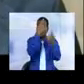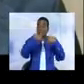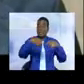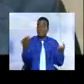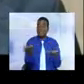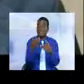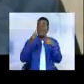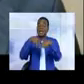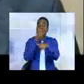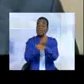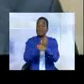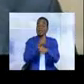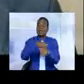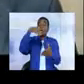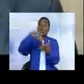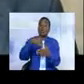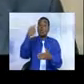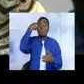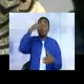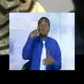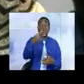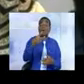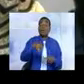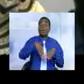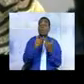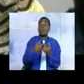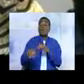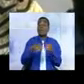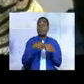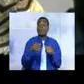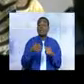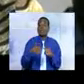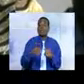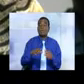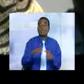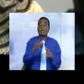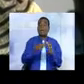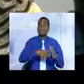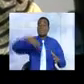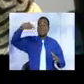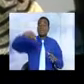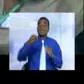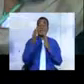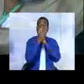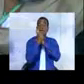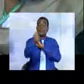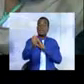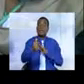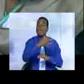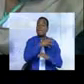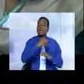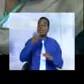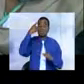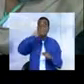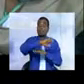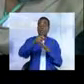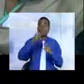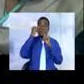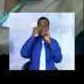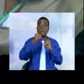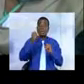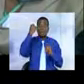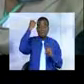gestion des défis restant encore à relever en matière de qualité. Ces défis qui existent en dépit de toutes les initiatives prises